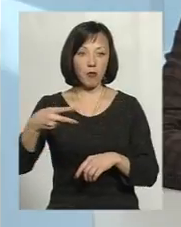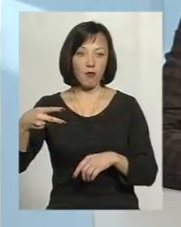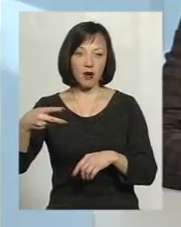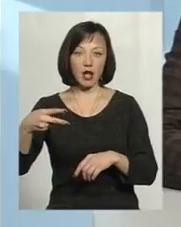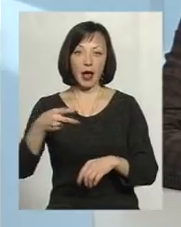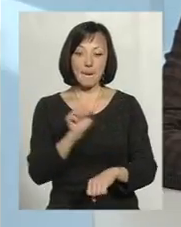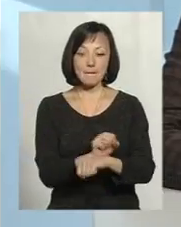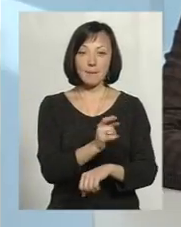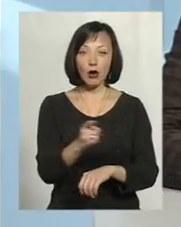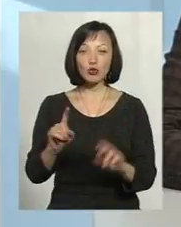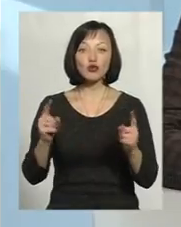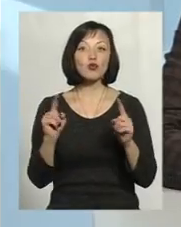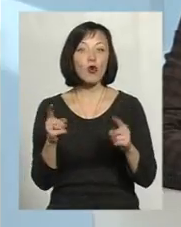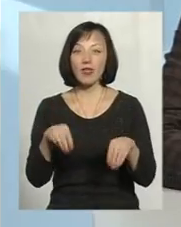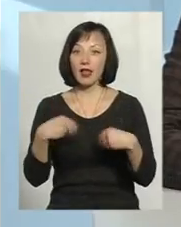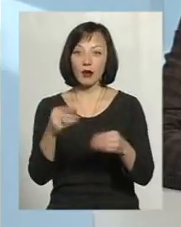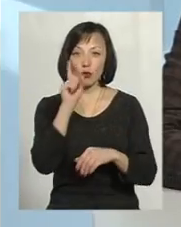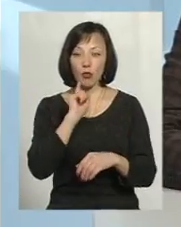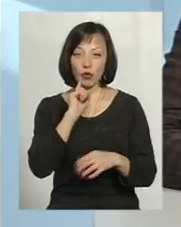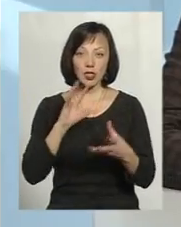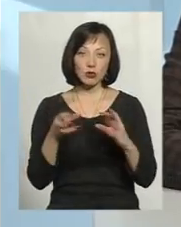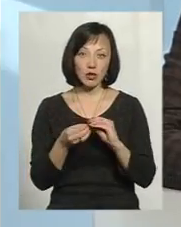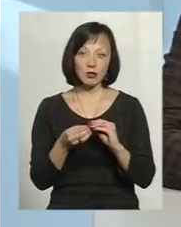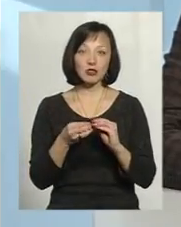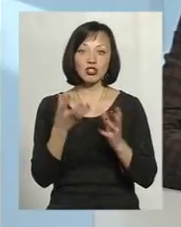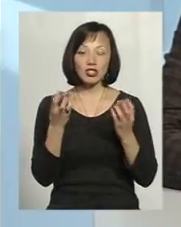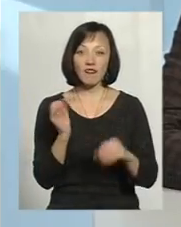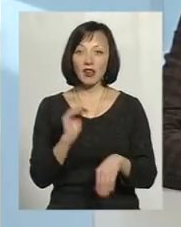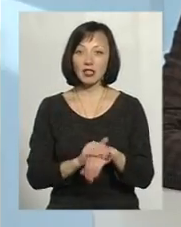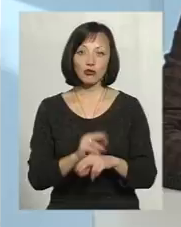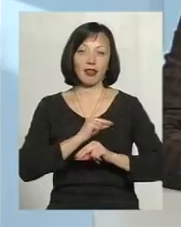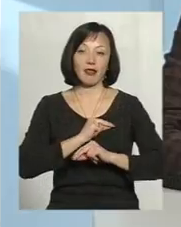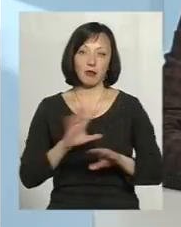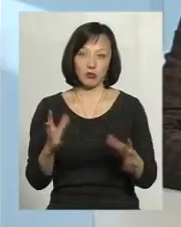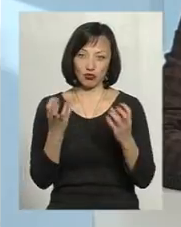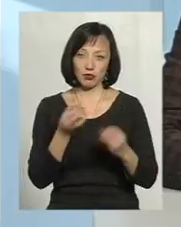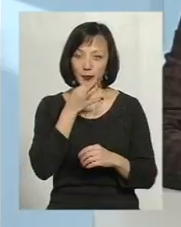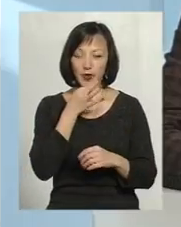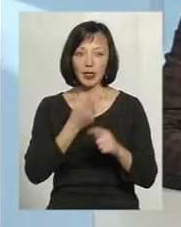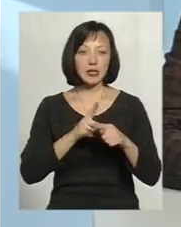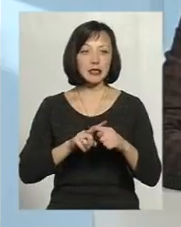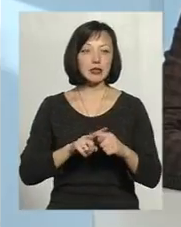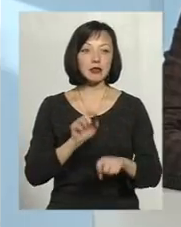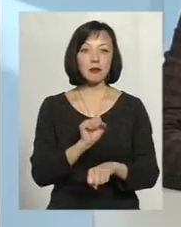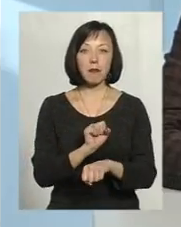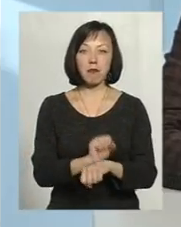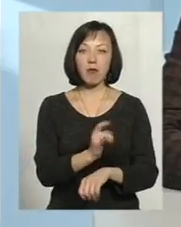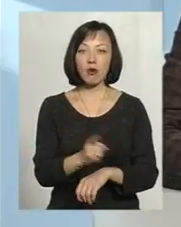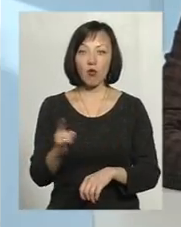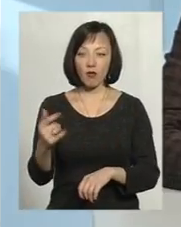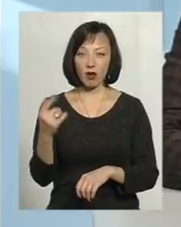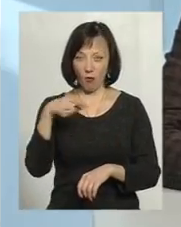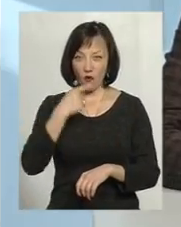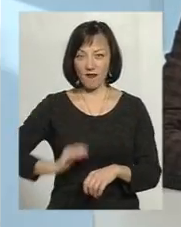парковок. Чому вони не дають поки що результату? Тому що вони ще фактично не працюють. Ці парковки, знову ж таки, за їх